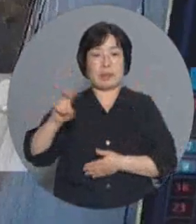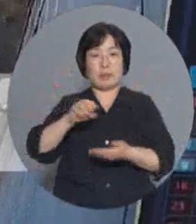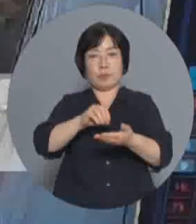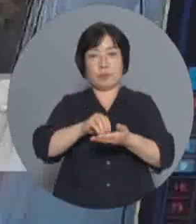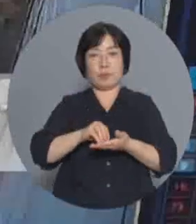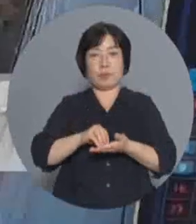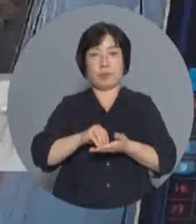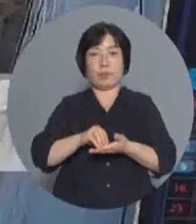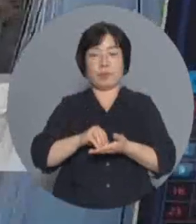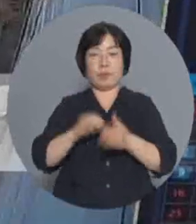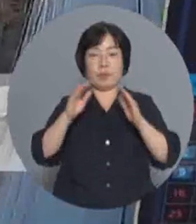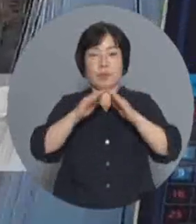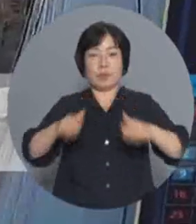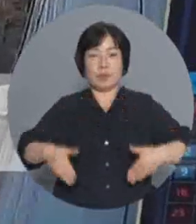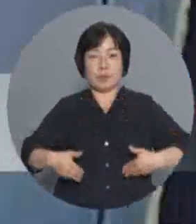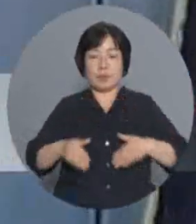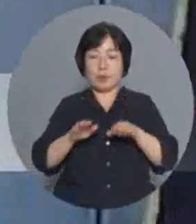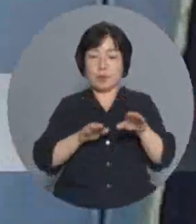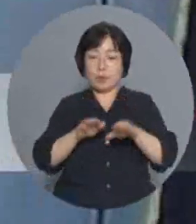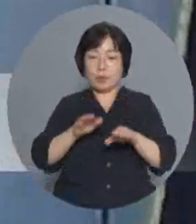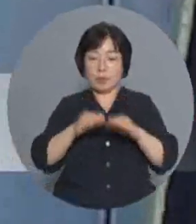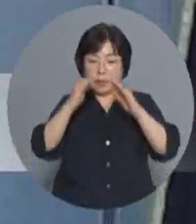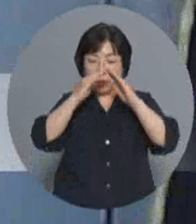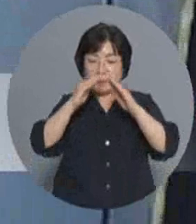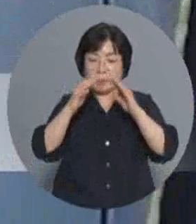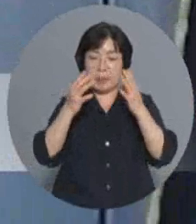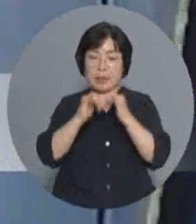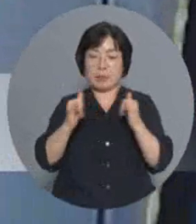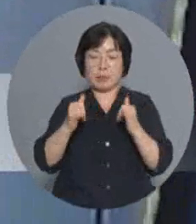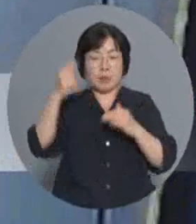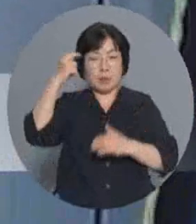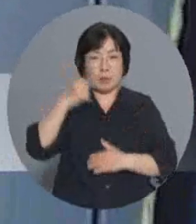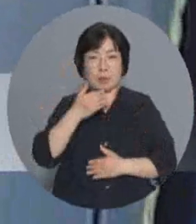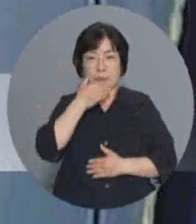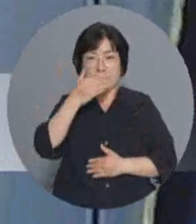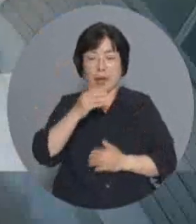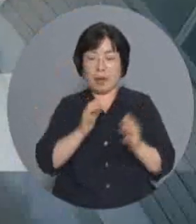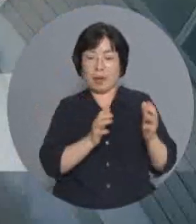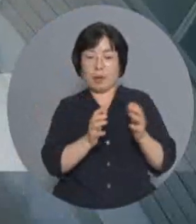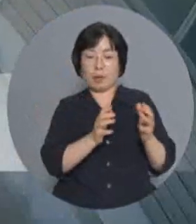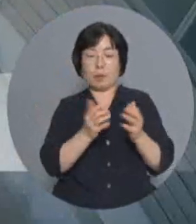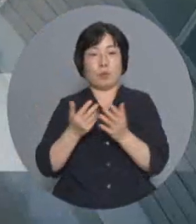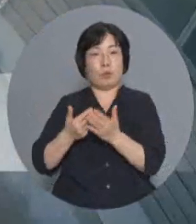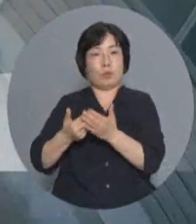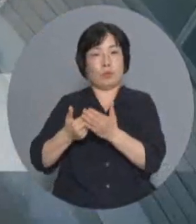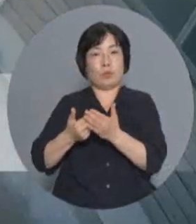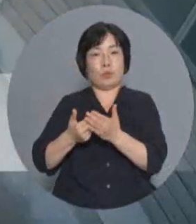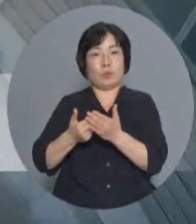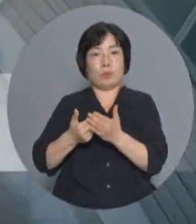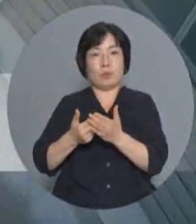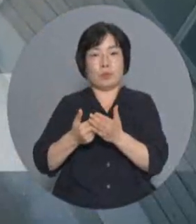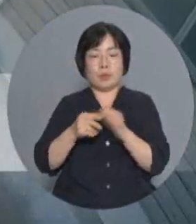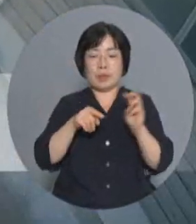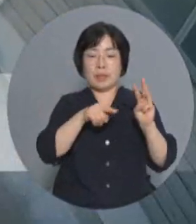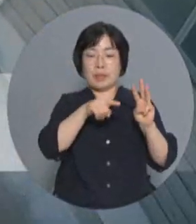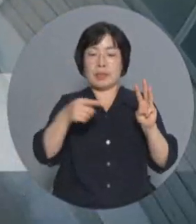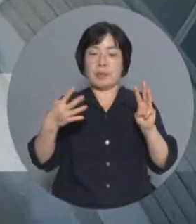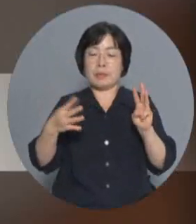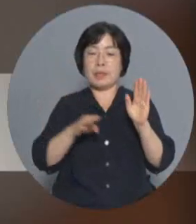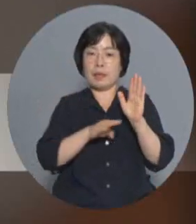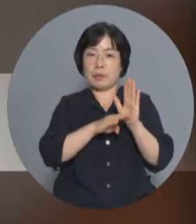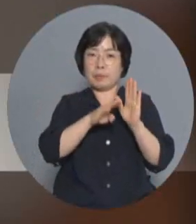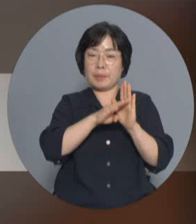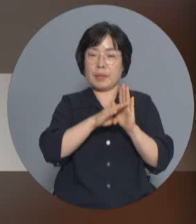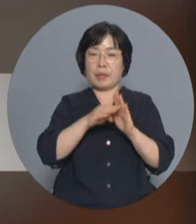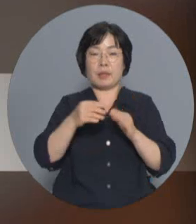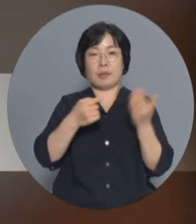접수됐습니다 전남의 계기 진도는 실내에 많은 사람이 느끼고 그릇과 창문이 흔들리는 정도인 4등급으로